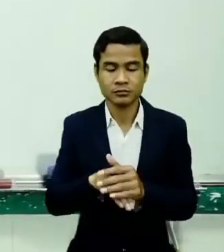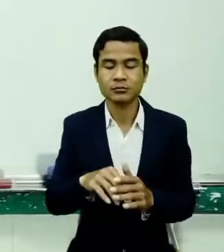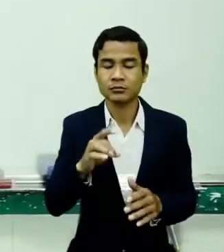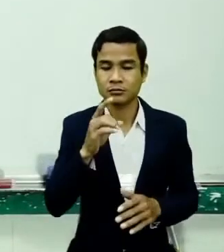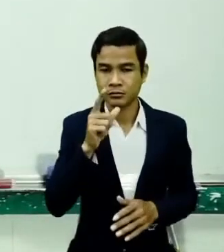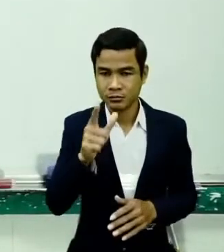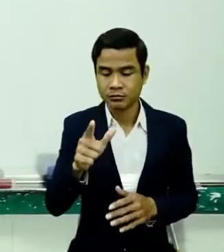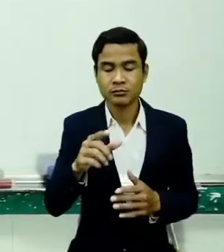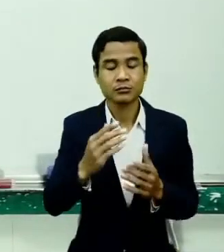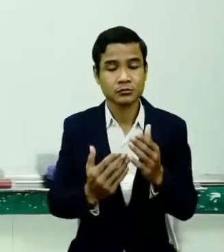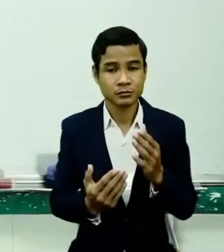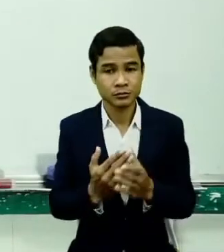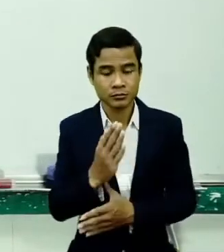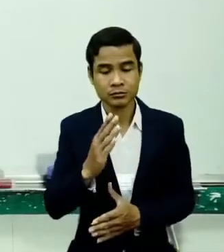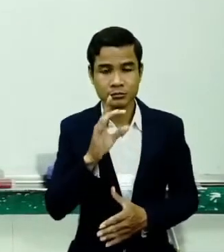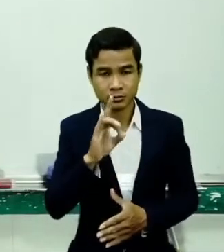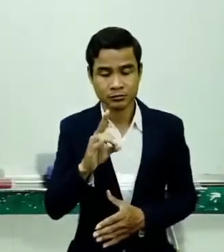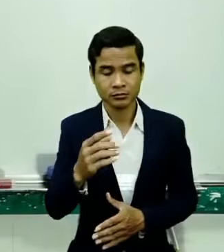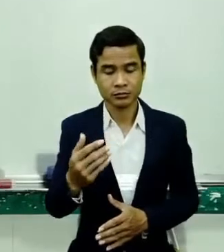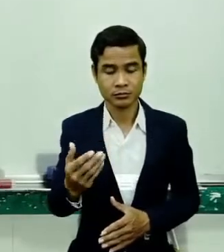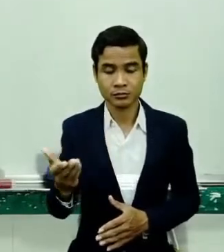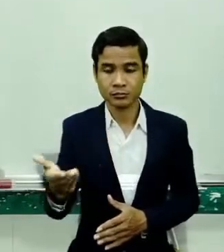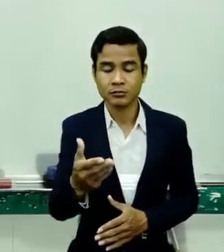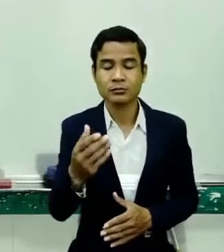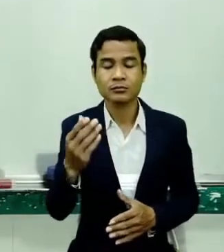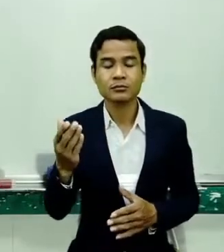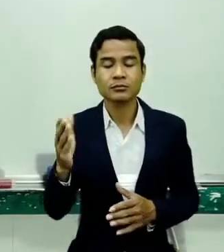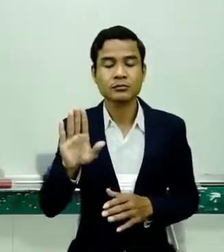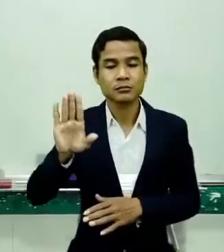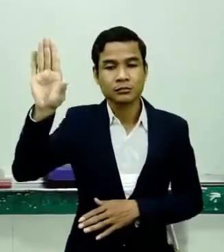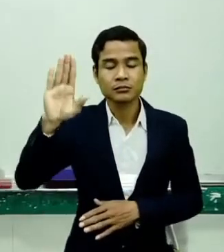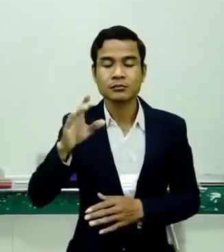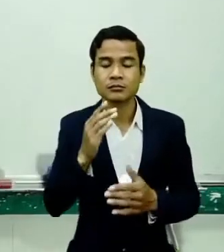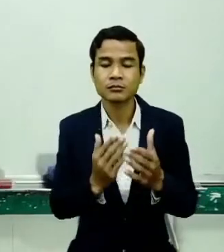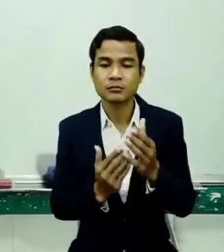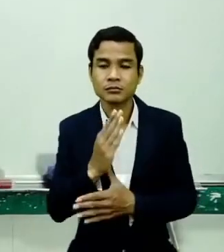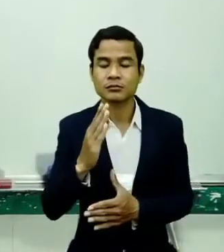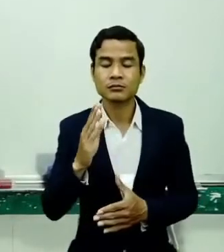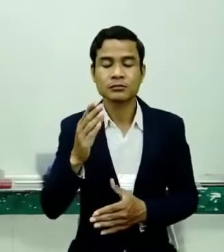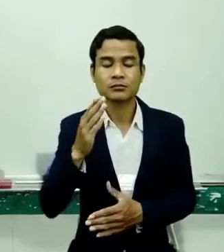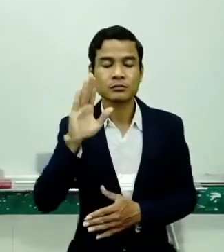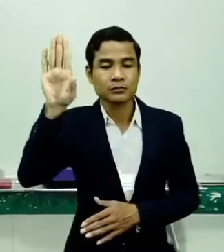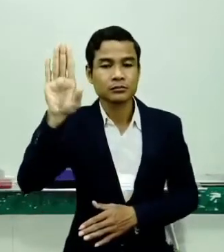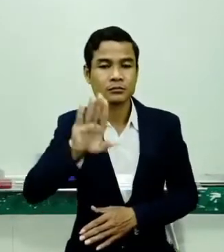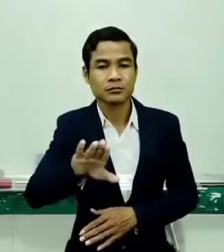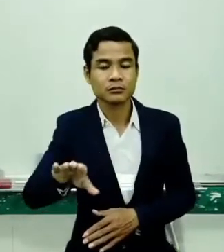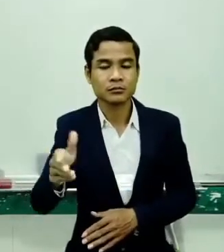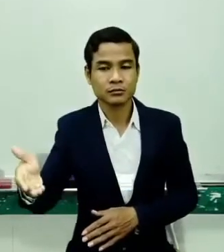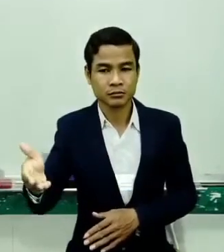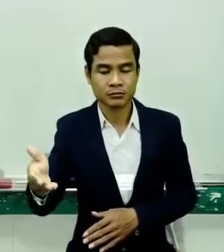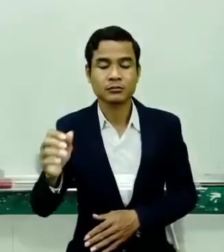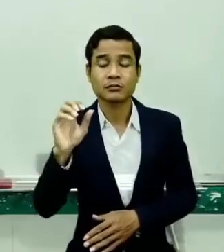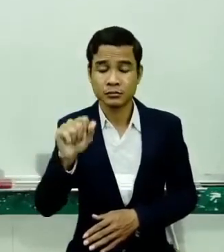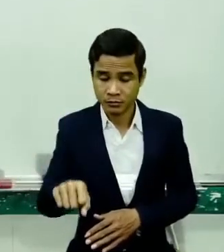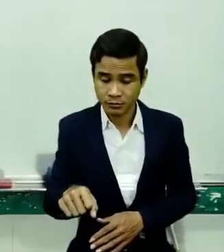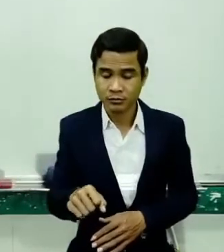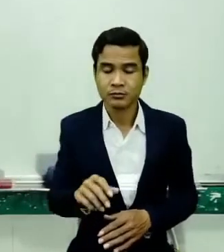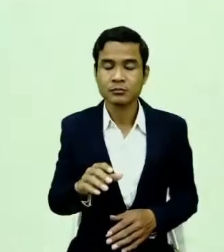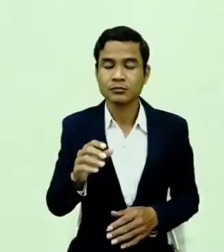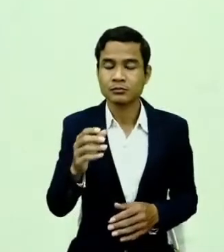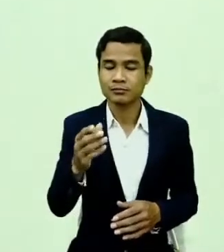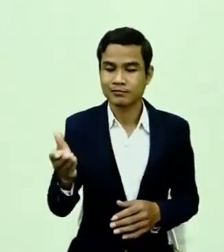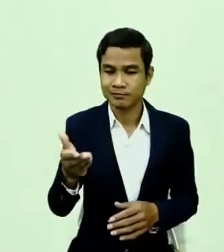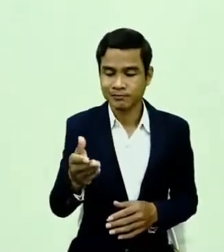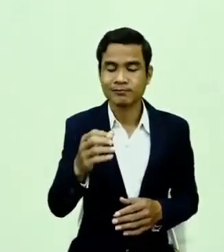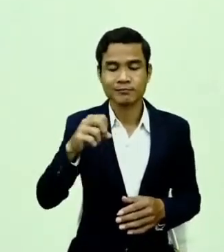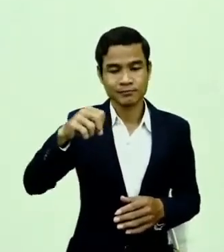chia sất men rửa tì mà ta chia sất xong lực đầy ồ chấn dương ai cho